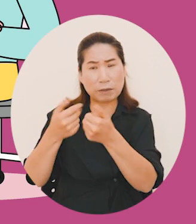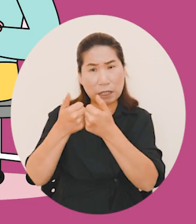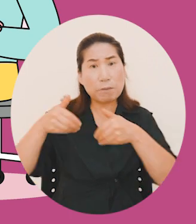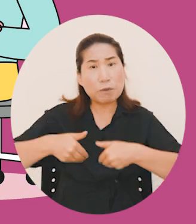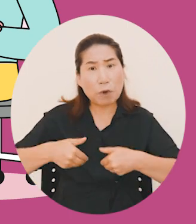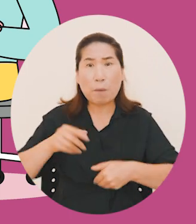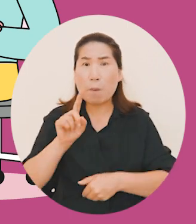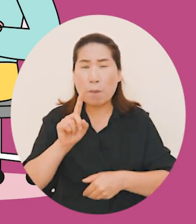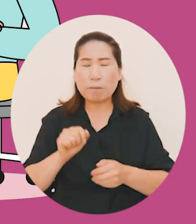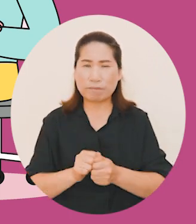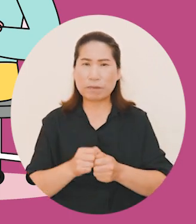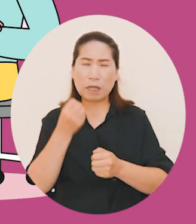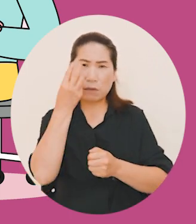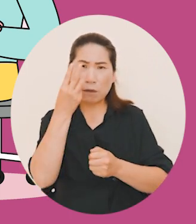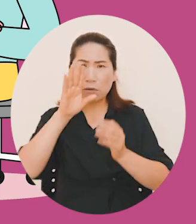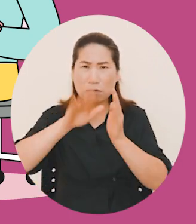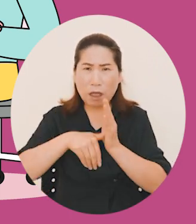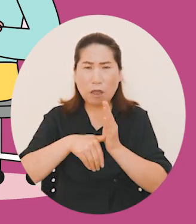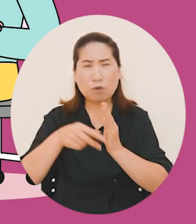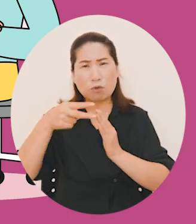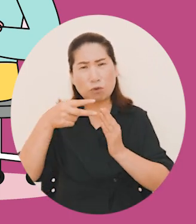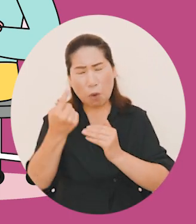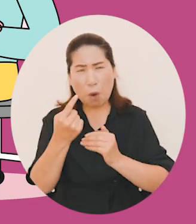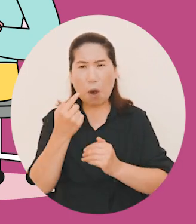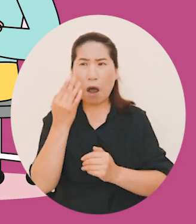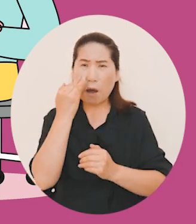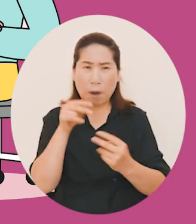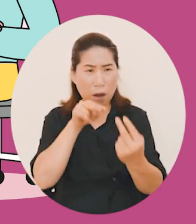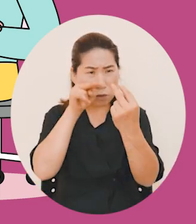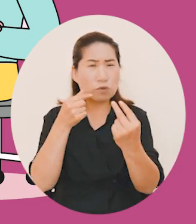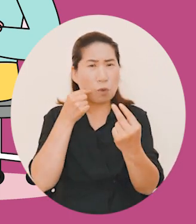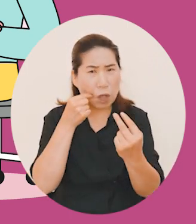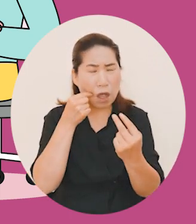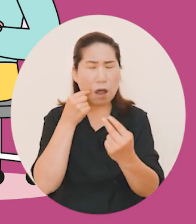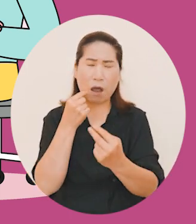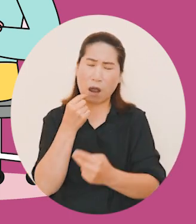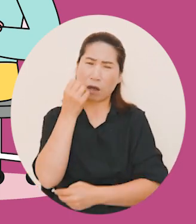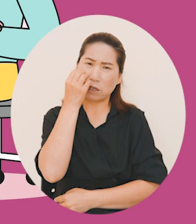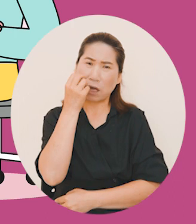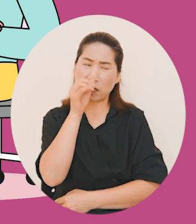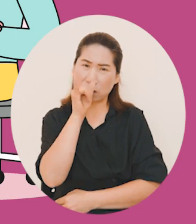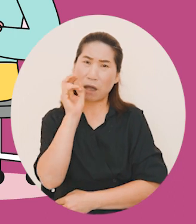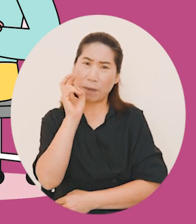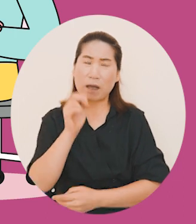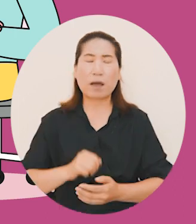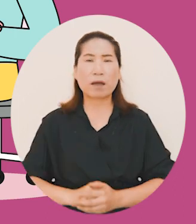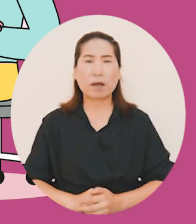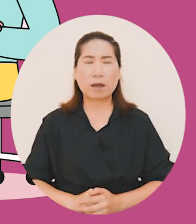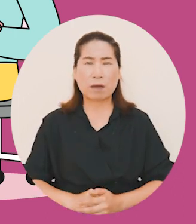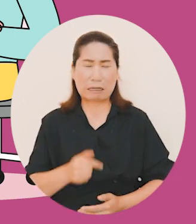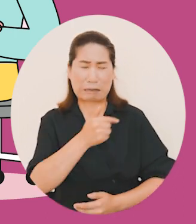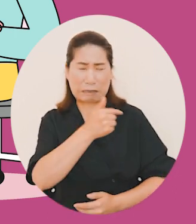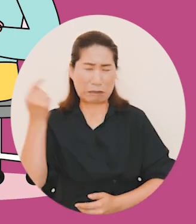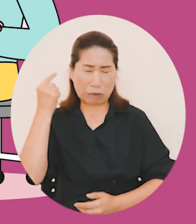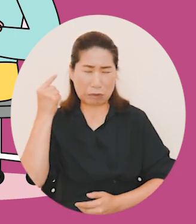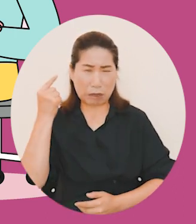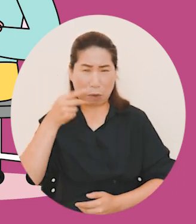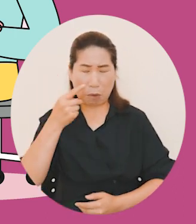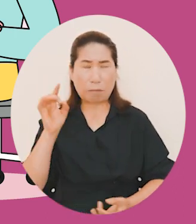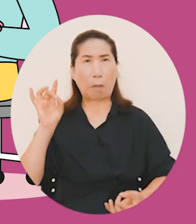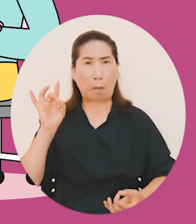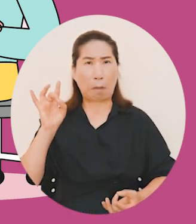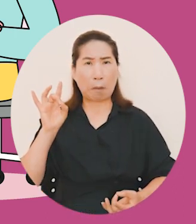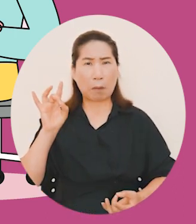필요합니다. 3개월 무렵에도 엄마와 눈을 맞추지 못하면 다른 이상이 있을 수 있어요. 큰 소리에 반응하지